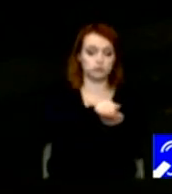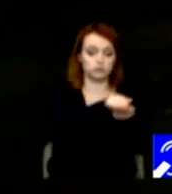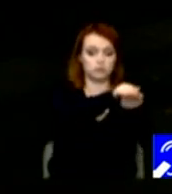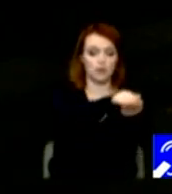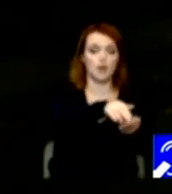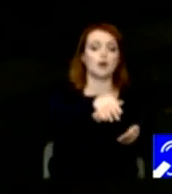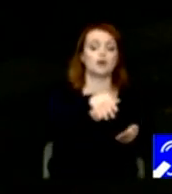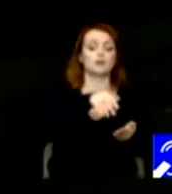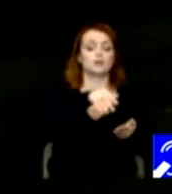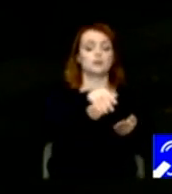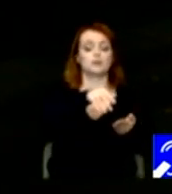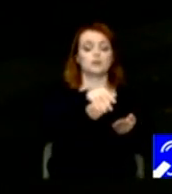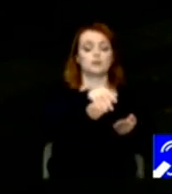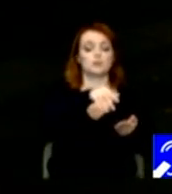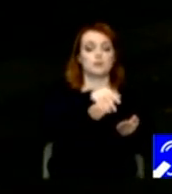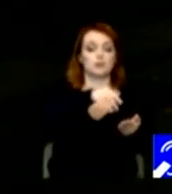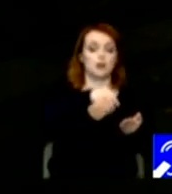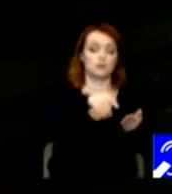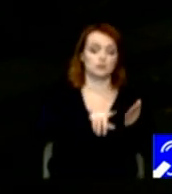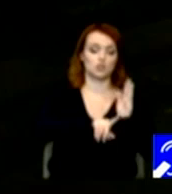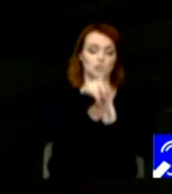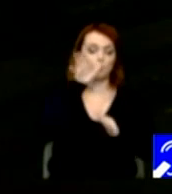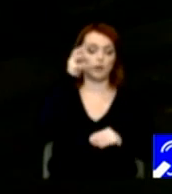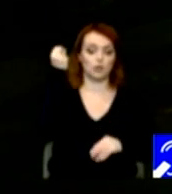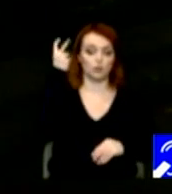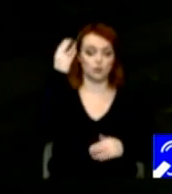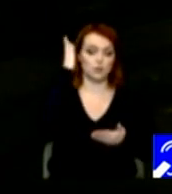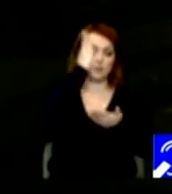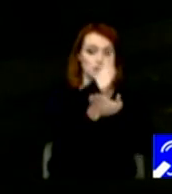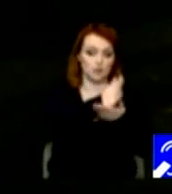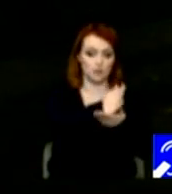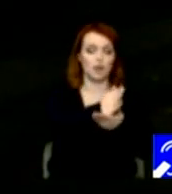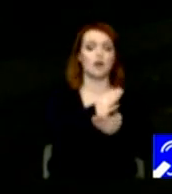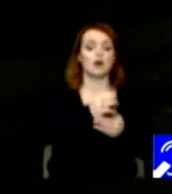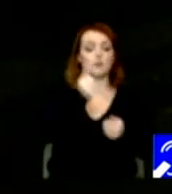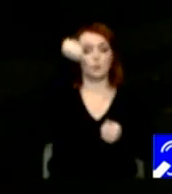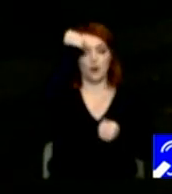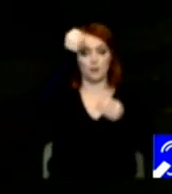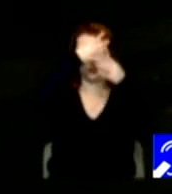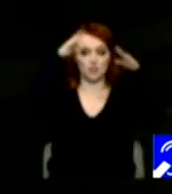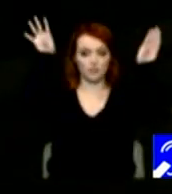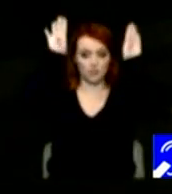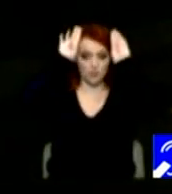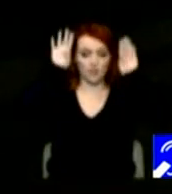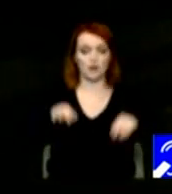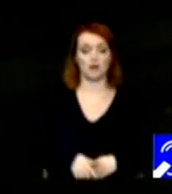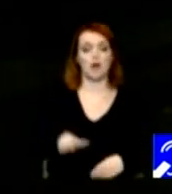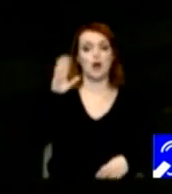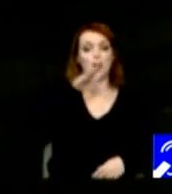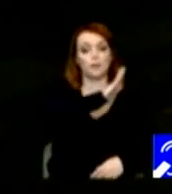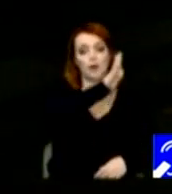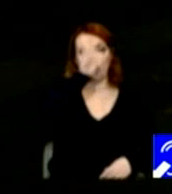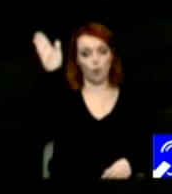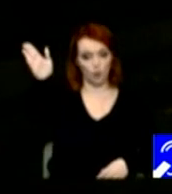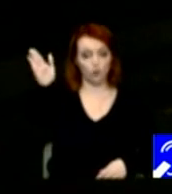biserica Sfânta Teodora de la Sihla în jurul orei 10 ce se va îndrepta spre monumentul lui Ștefan cel Mare si sfant de acolo